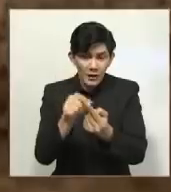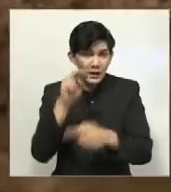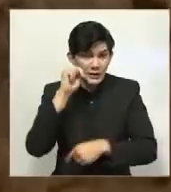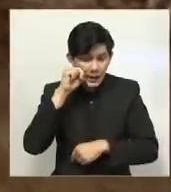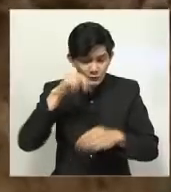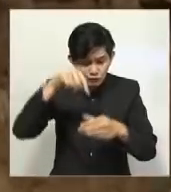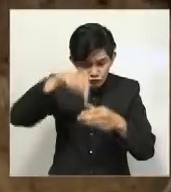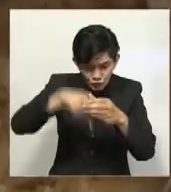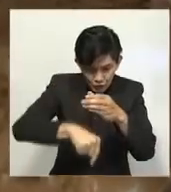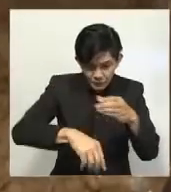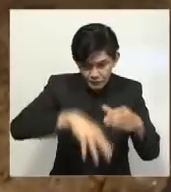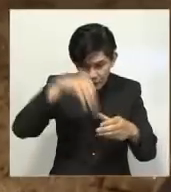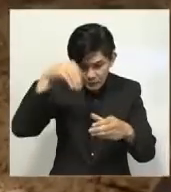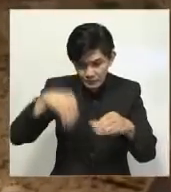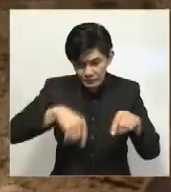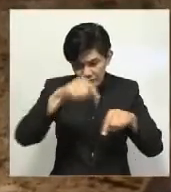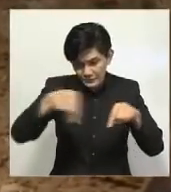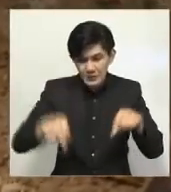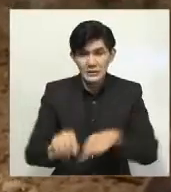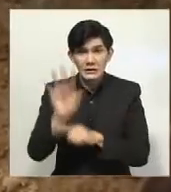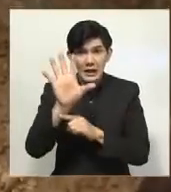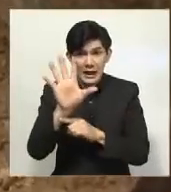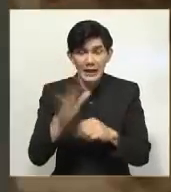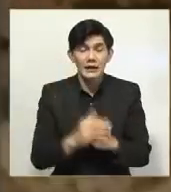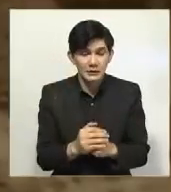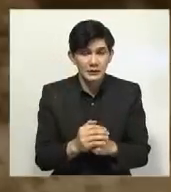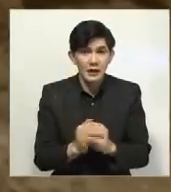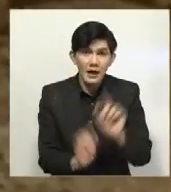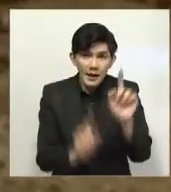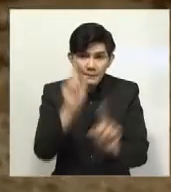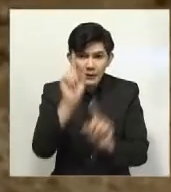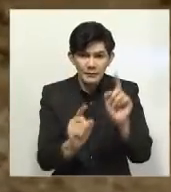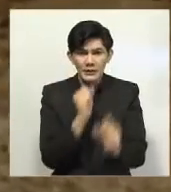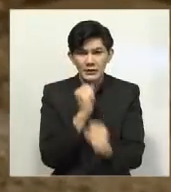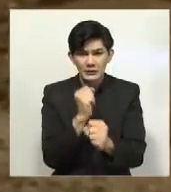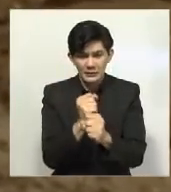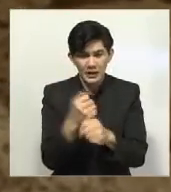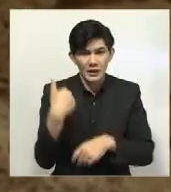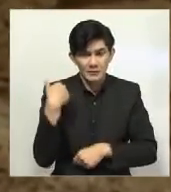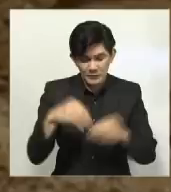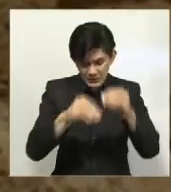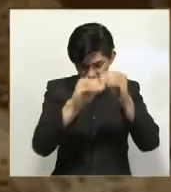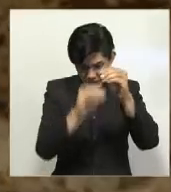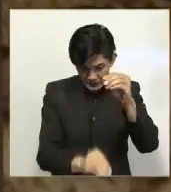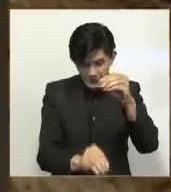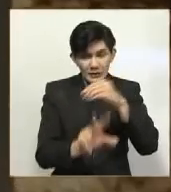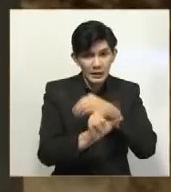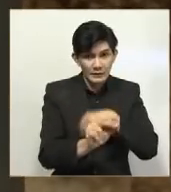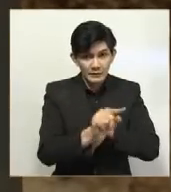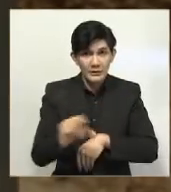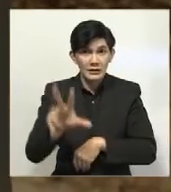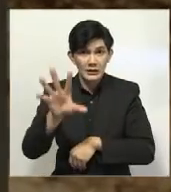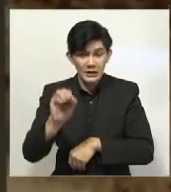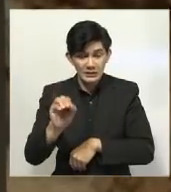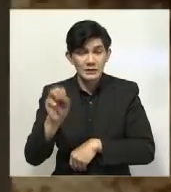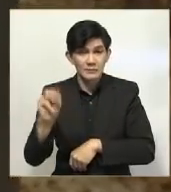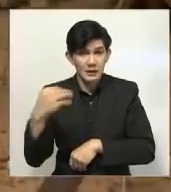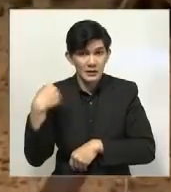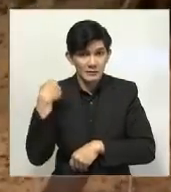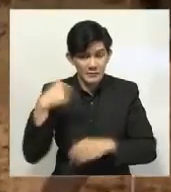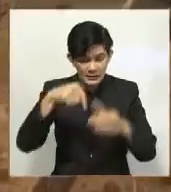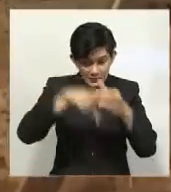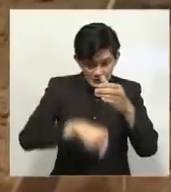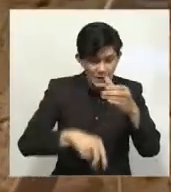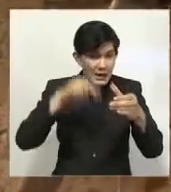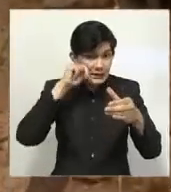าะบ่อบาดาลให้ได้5บ่อโดยรอบบริเวณในวันนี้ซึ่งได้ประเมินไว้ว่าจะต้องเจาะดินลึกประมาณ 30-50 เมตรจึงจะทะลุถึงชั้นน้ำ